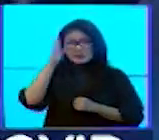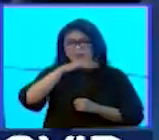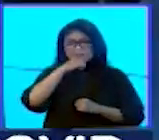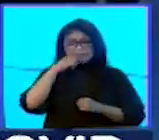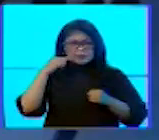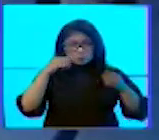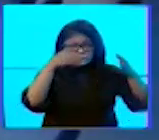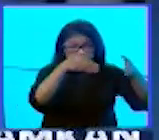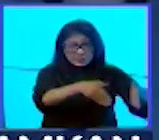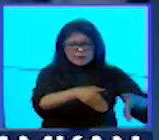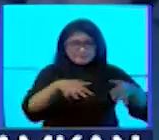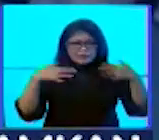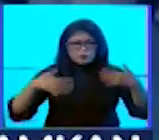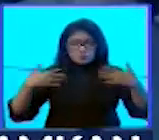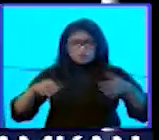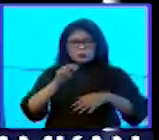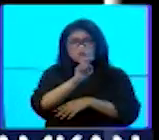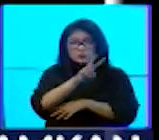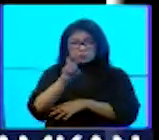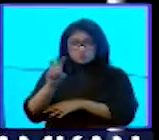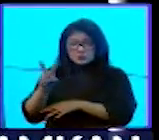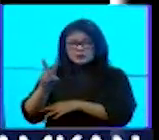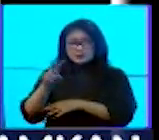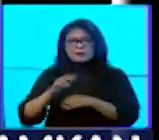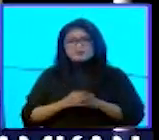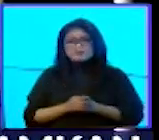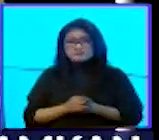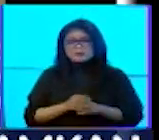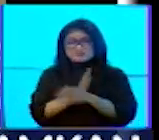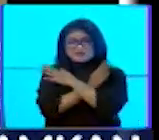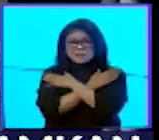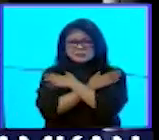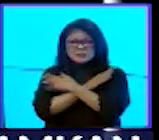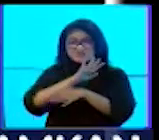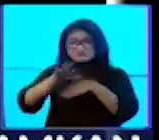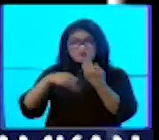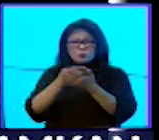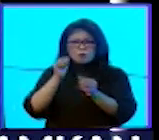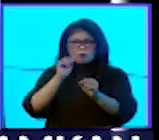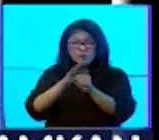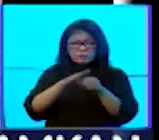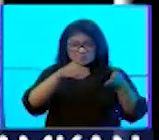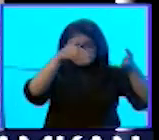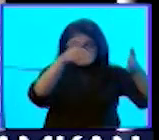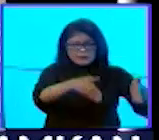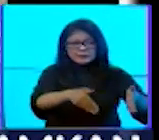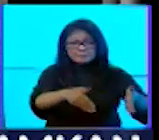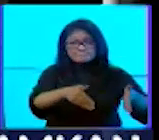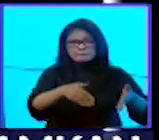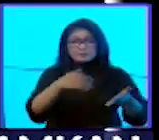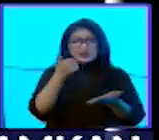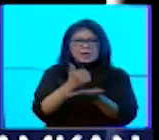bahkan mencapai 22 orang. Seluruh jenazah pasien COVID-19 yang dimakamkan oleh tim cekhatil berasal dari